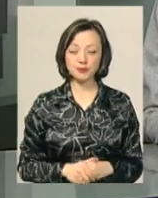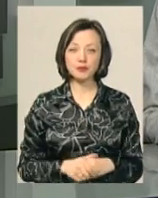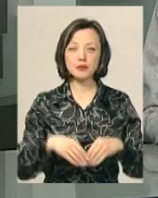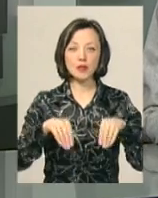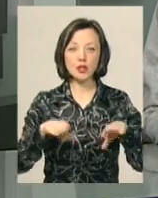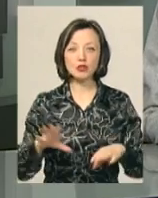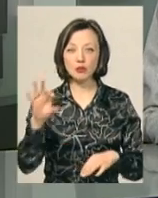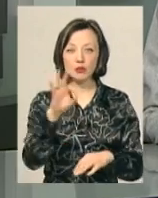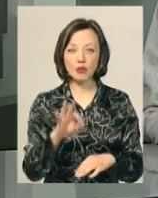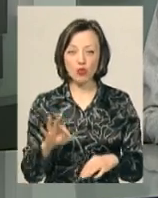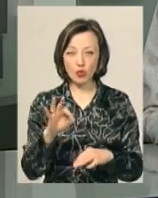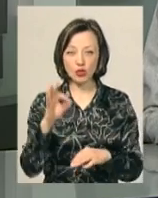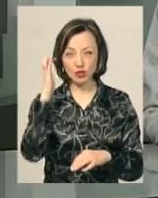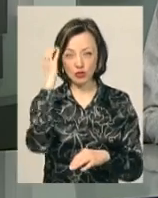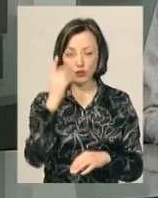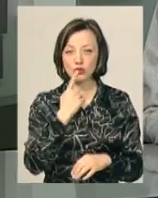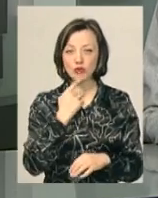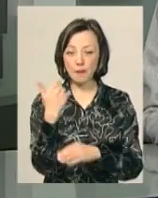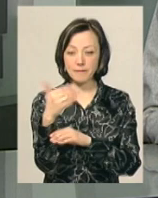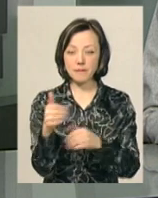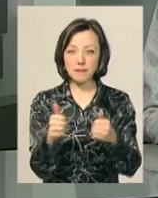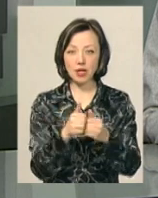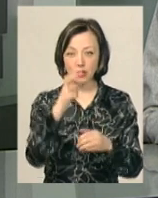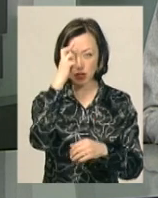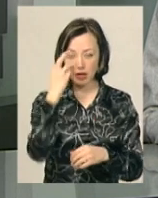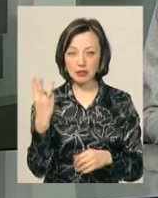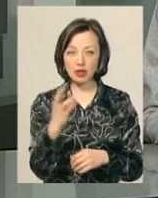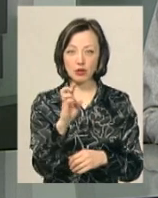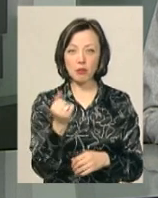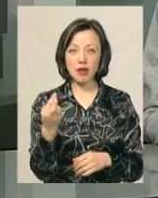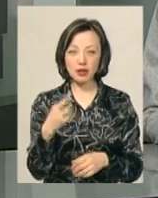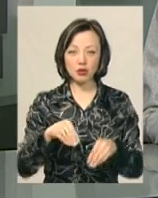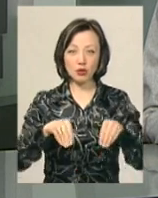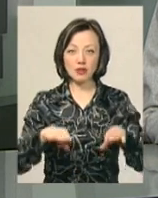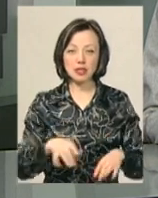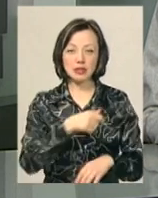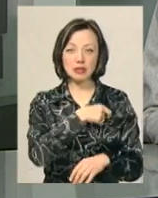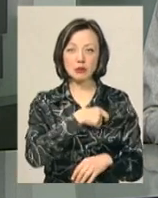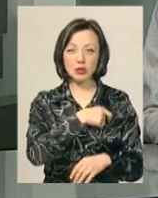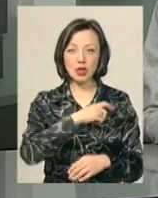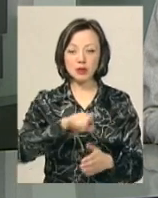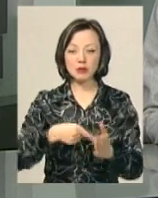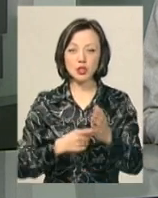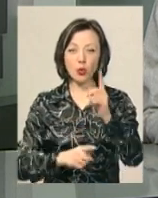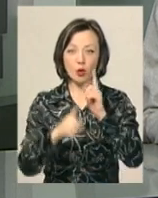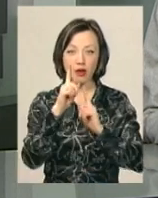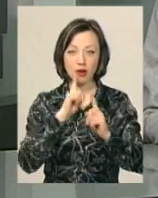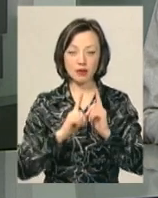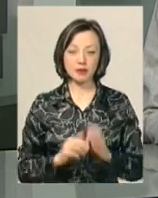Рішення про підняття червоно-чорного прапору поряд з державним 3 березня ухвалили також депутати Нетішинської міської ради.